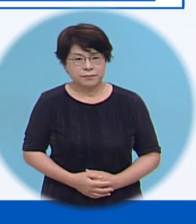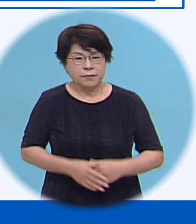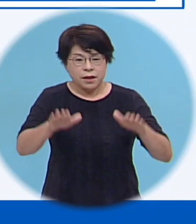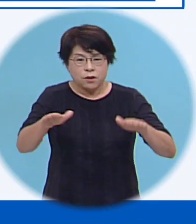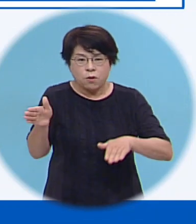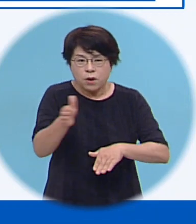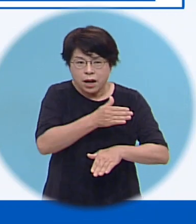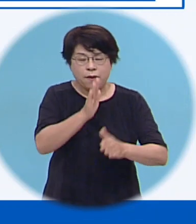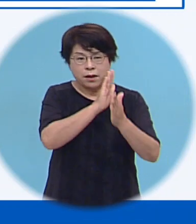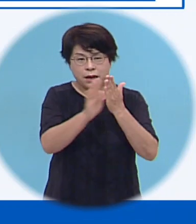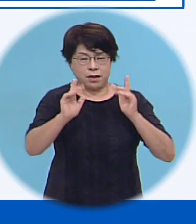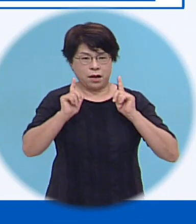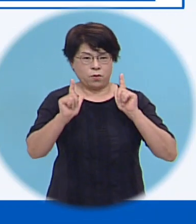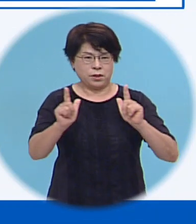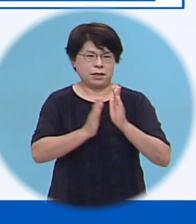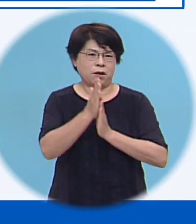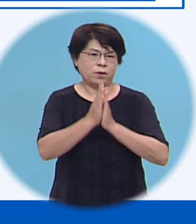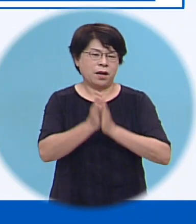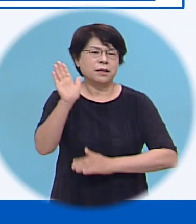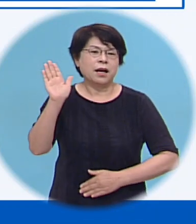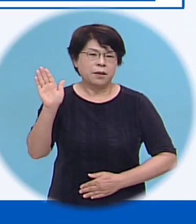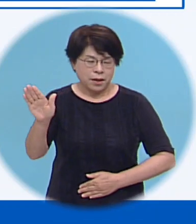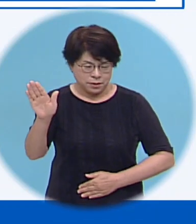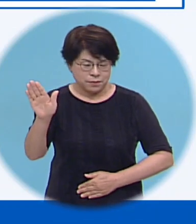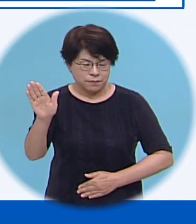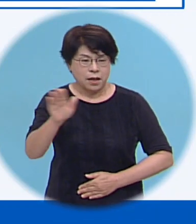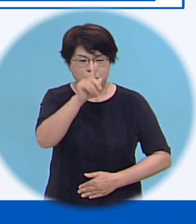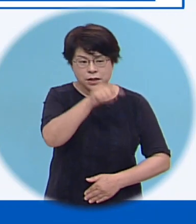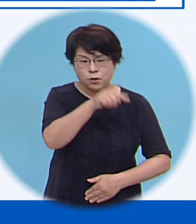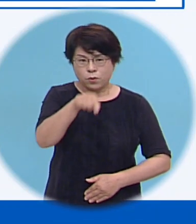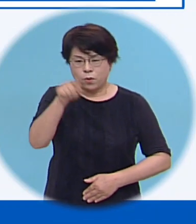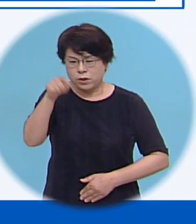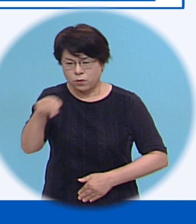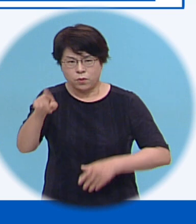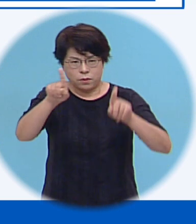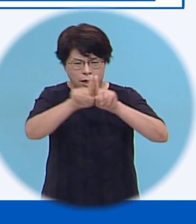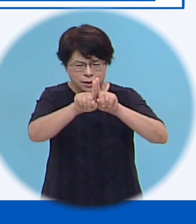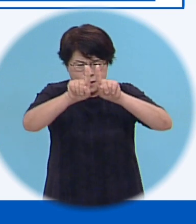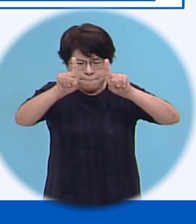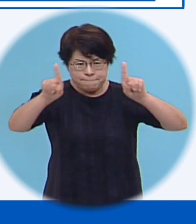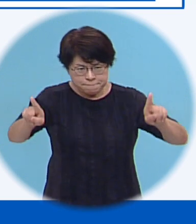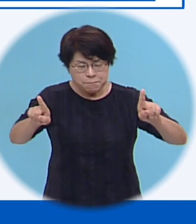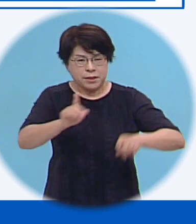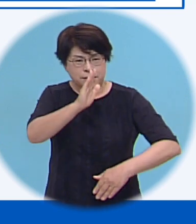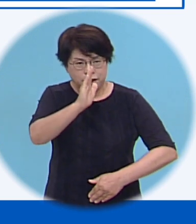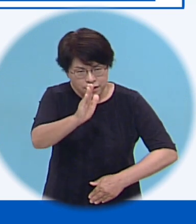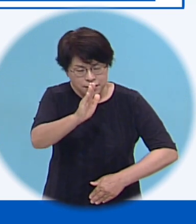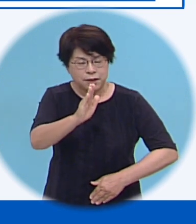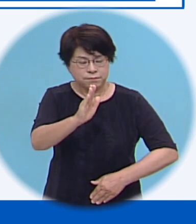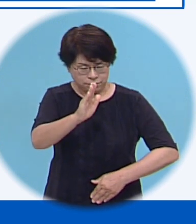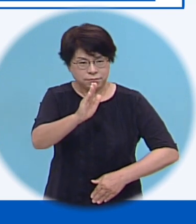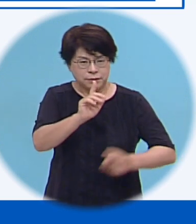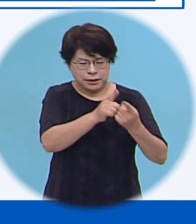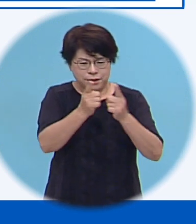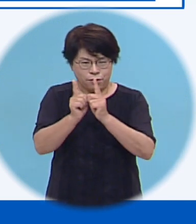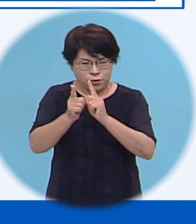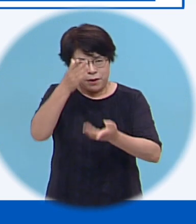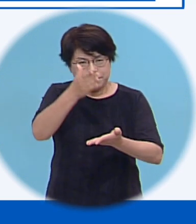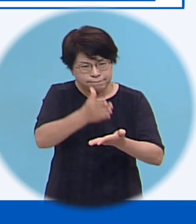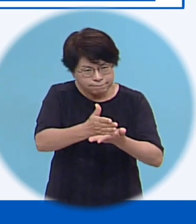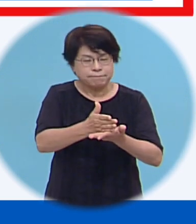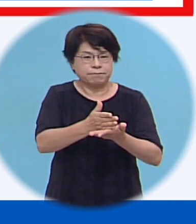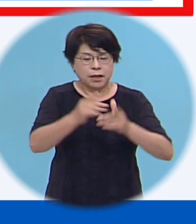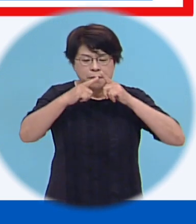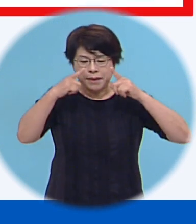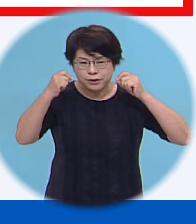ここからは県からのお願いです。人との間隔はできるだけ空け、接触を避ける、マスクの着